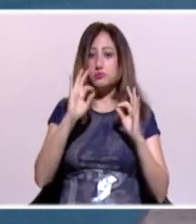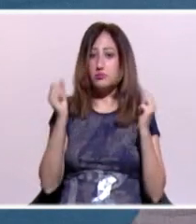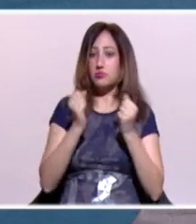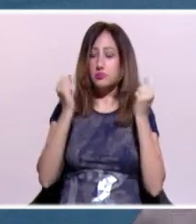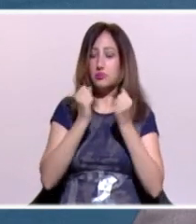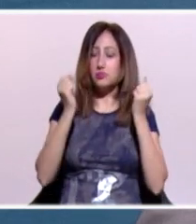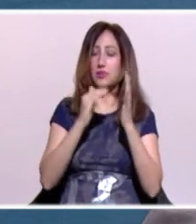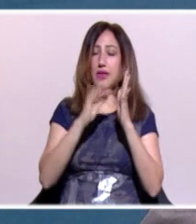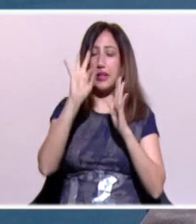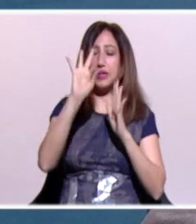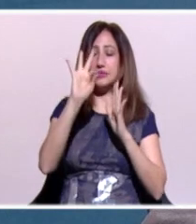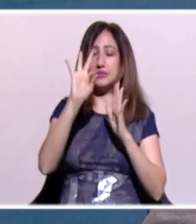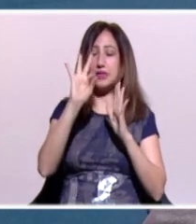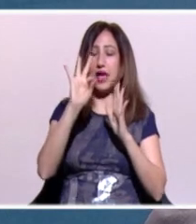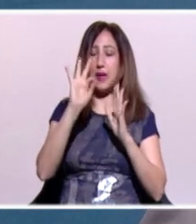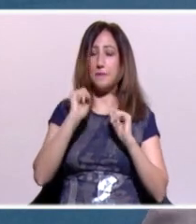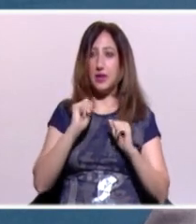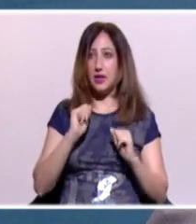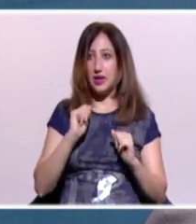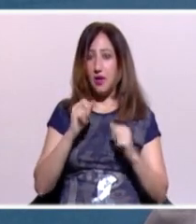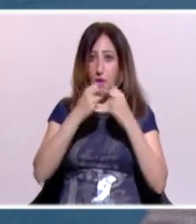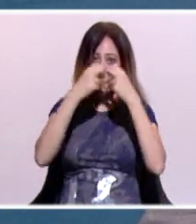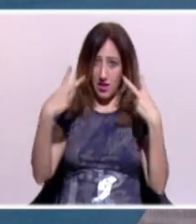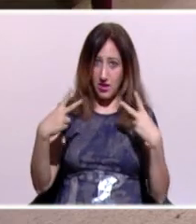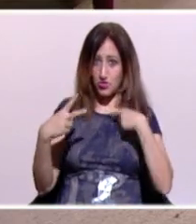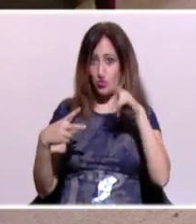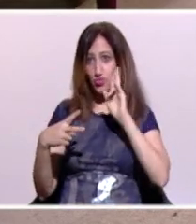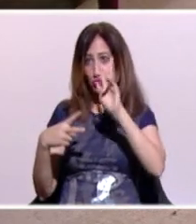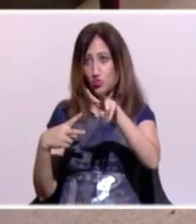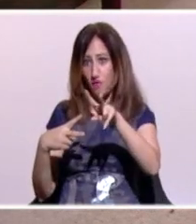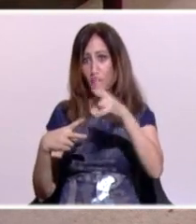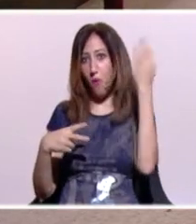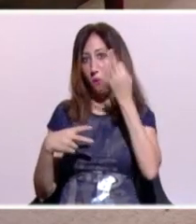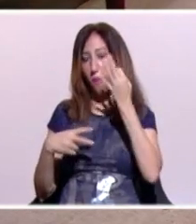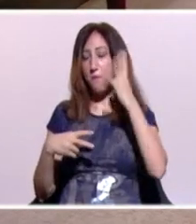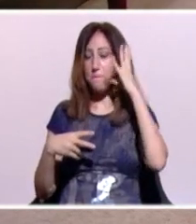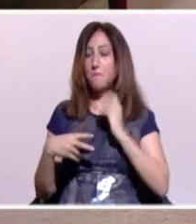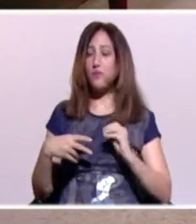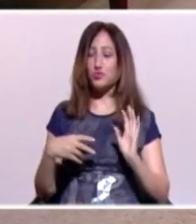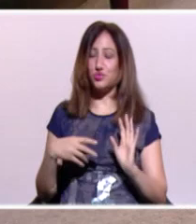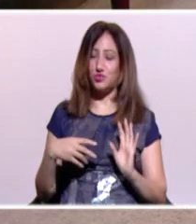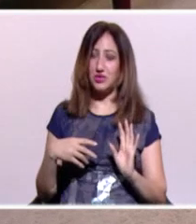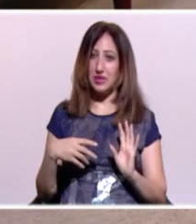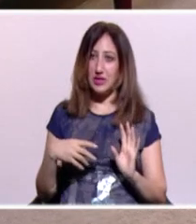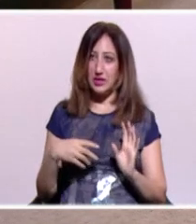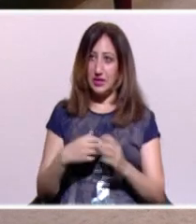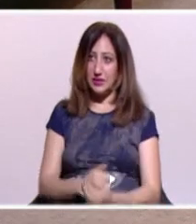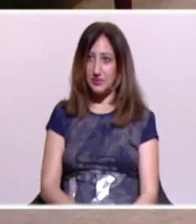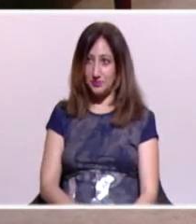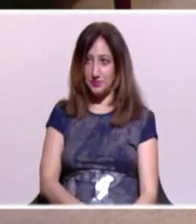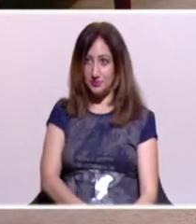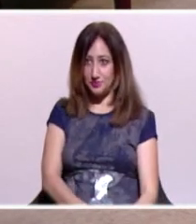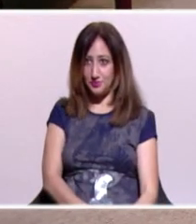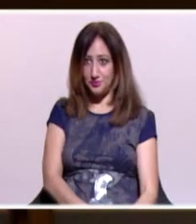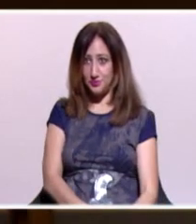جدا، ولما خلص وشفناه يعني ده اكتر حاجه كنا مهتمين ان احنا نشوف. انتوا صورتوا اصلا